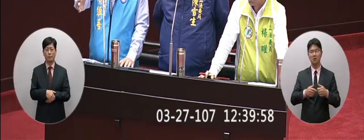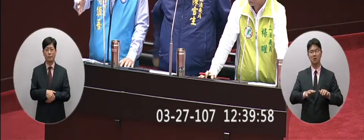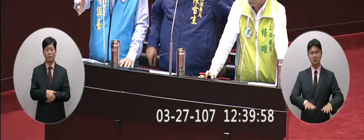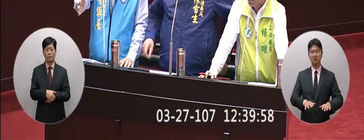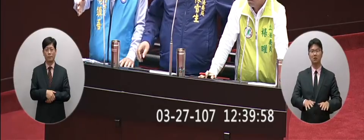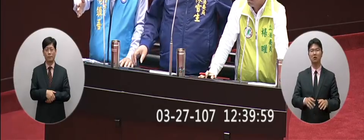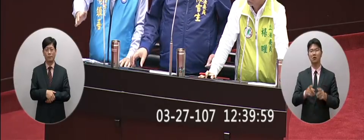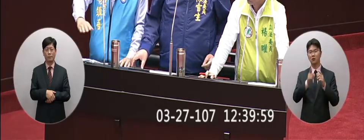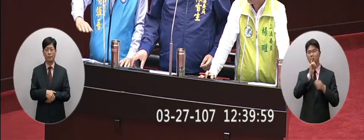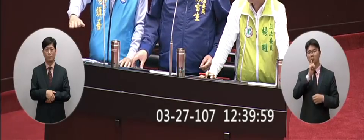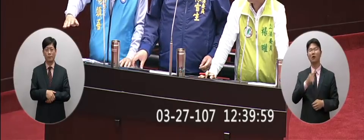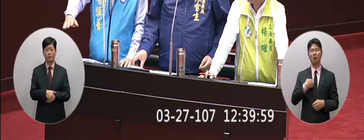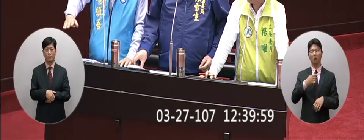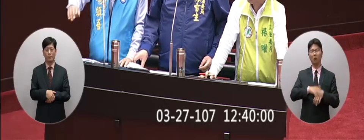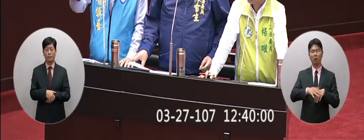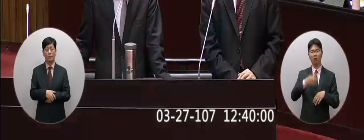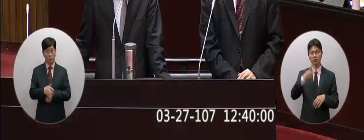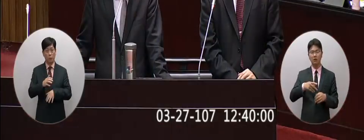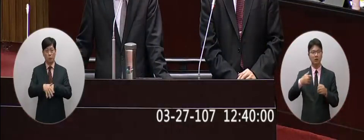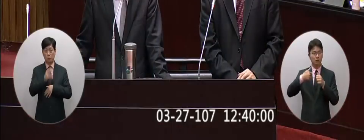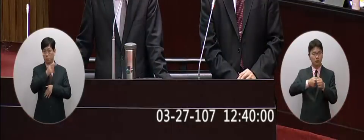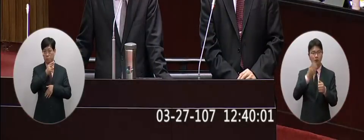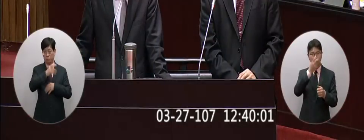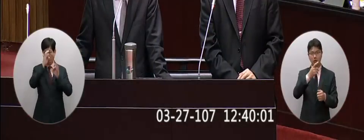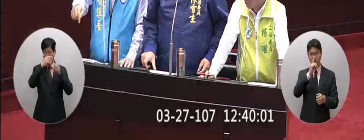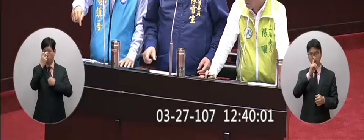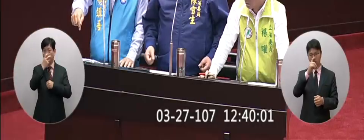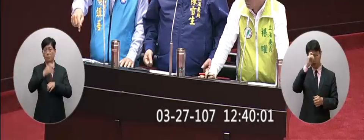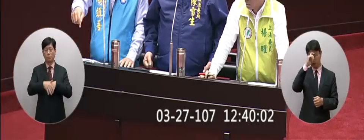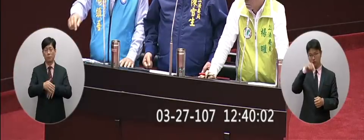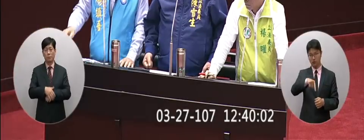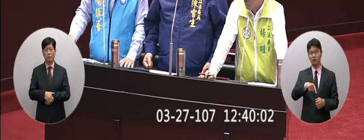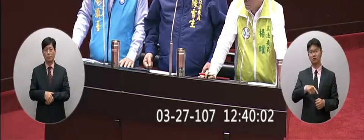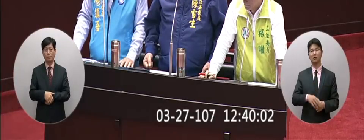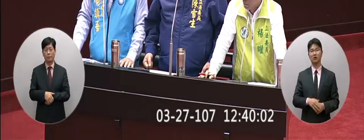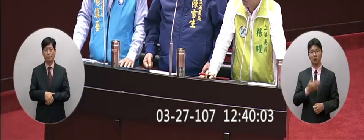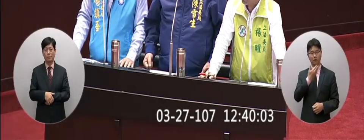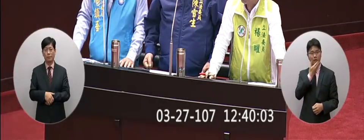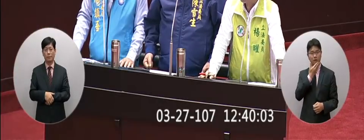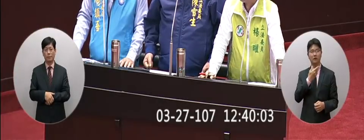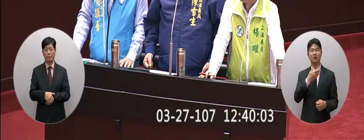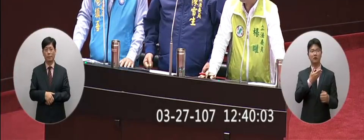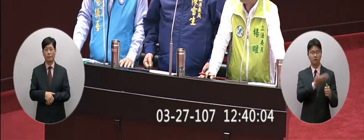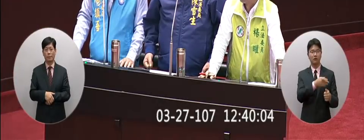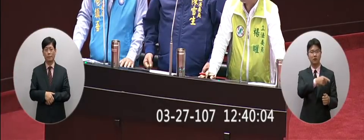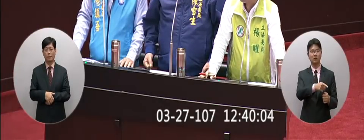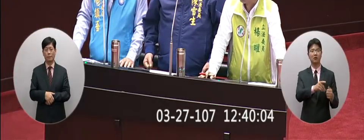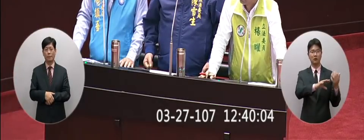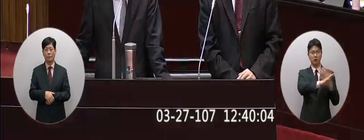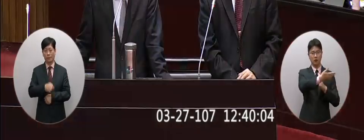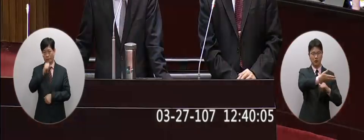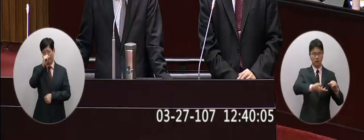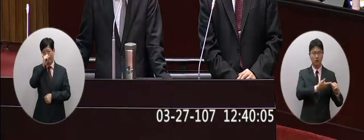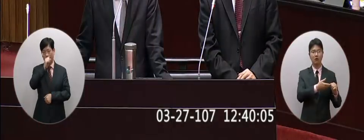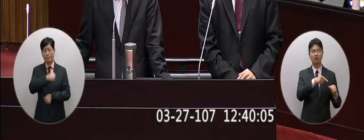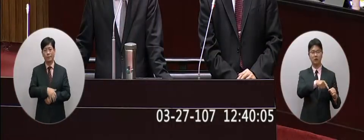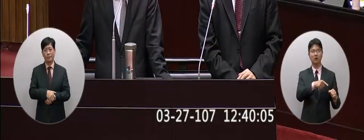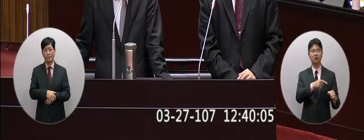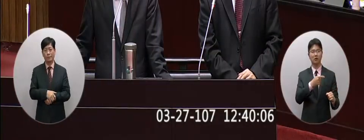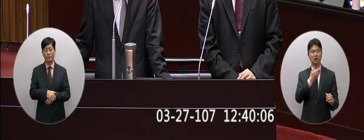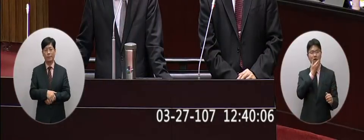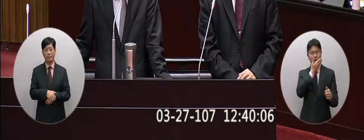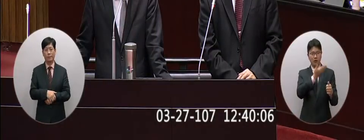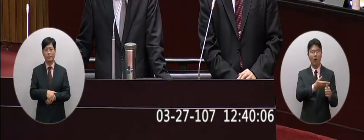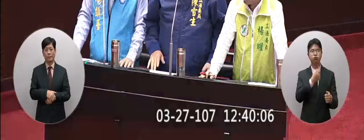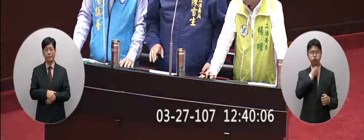一个，我们会去了解，就把它带过。 我会请他检讨， 因为这个是攸关离岛居民他生活上的便利性，好不好？ 好，是。 好， 我会请他